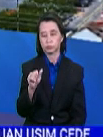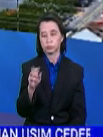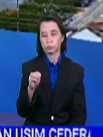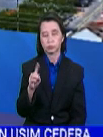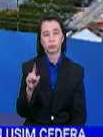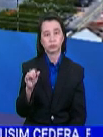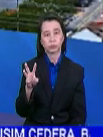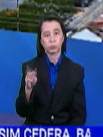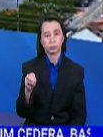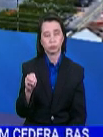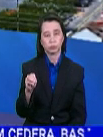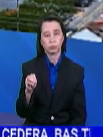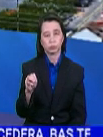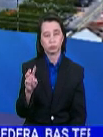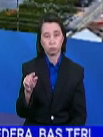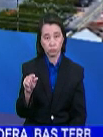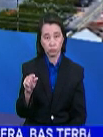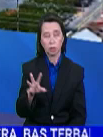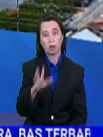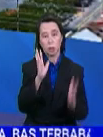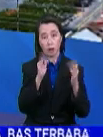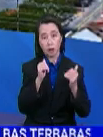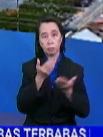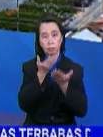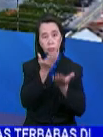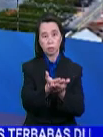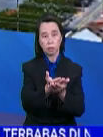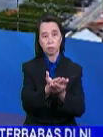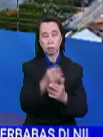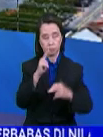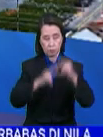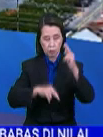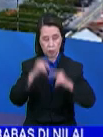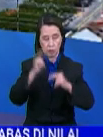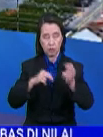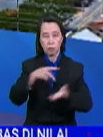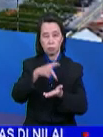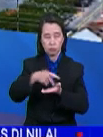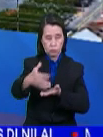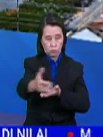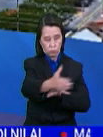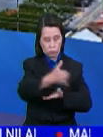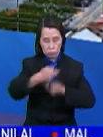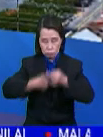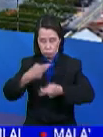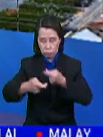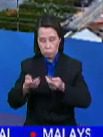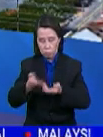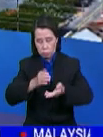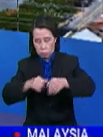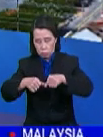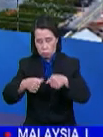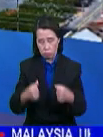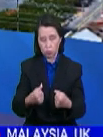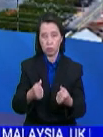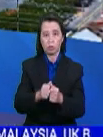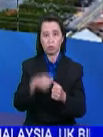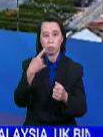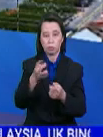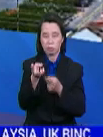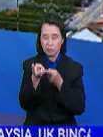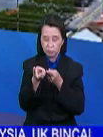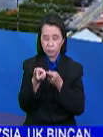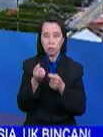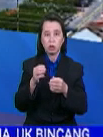mabong Dato Dr Susilo berharap coba dengan pembinaan sebuah pusat pengumpulan pemrosesan dan pembungkusan untuk